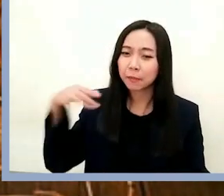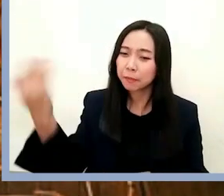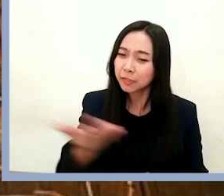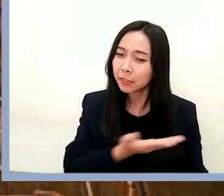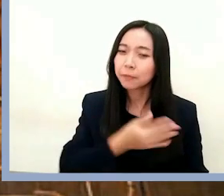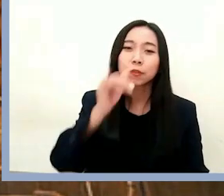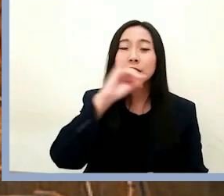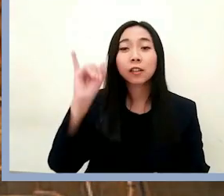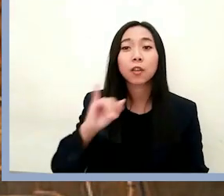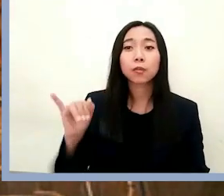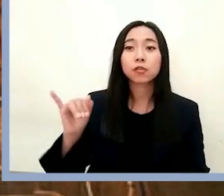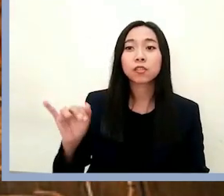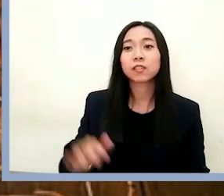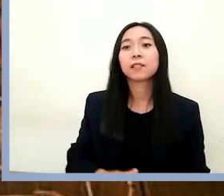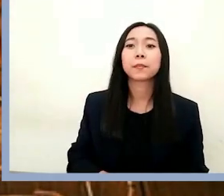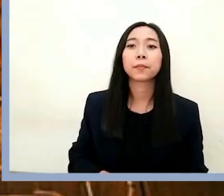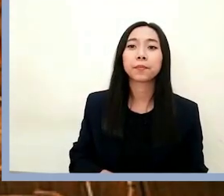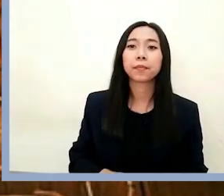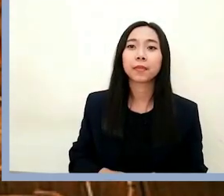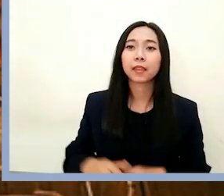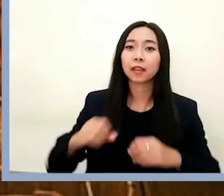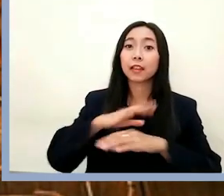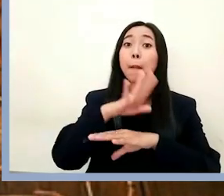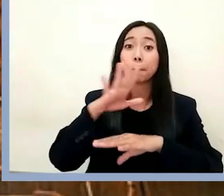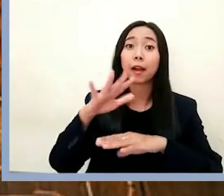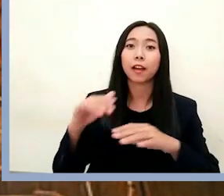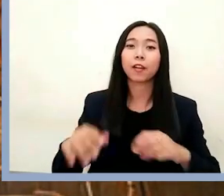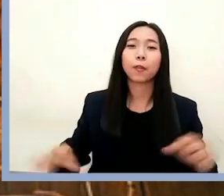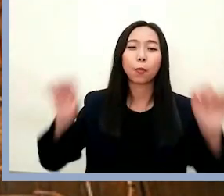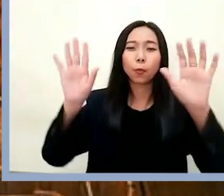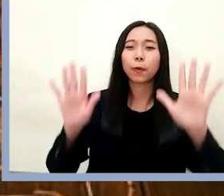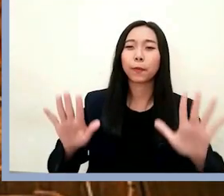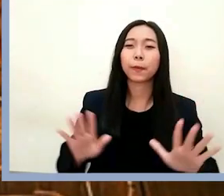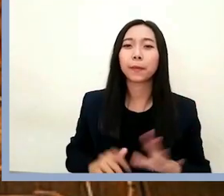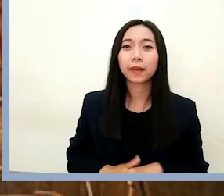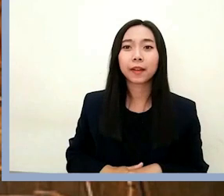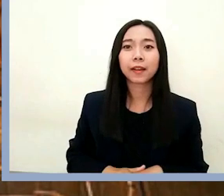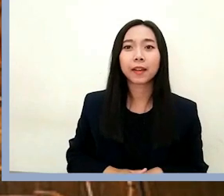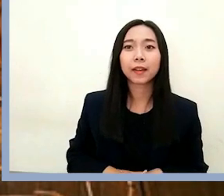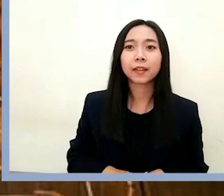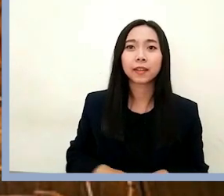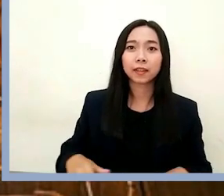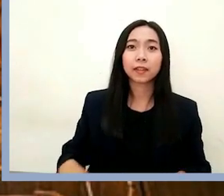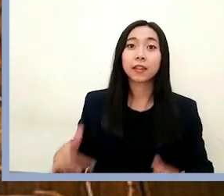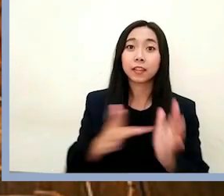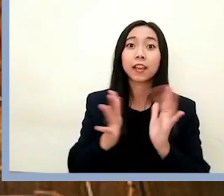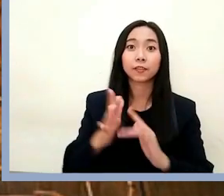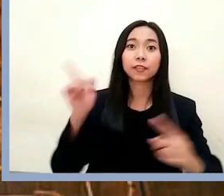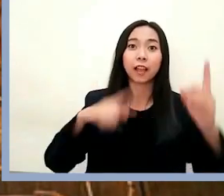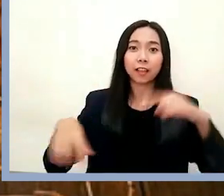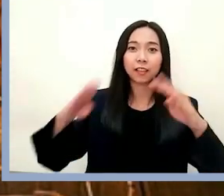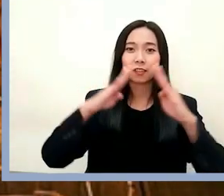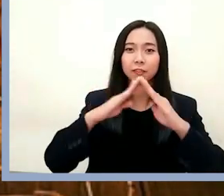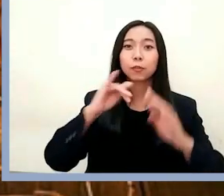dan dampaknya saudara-saudara luar biasa kehadiran Yesus di rumah